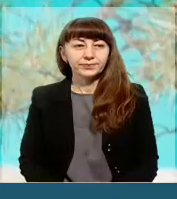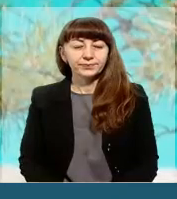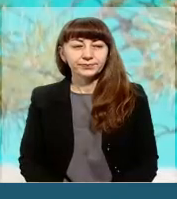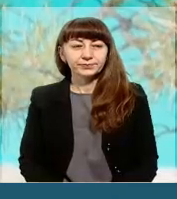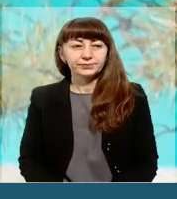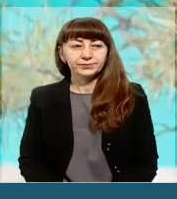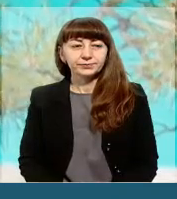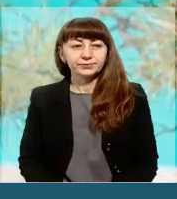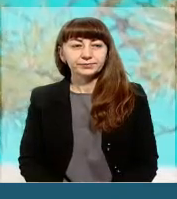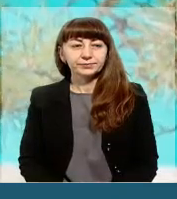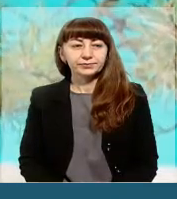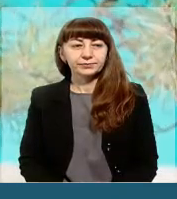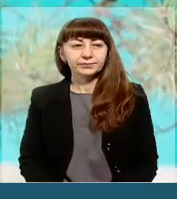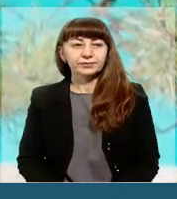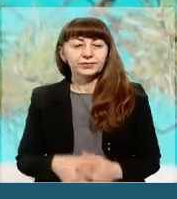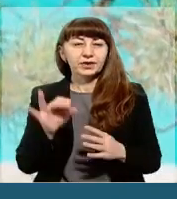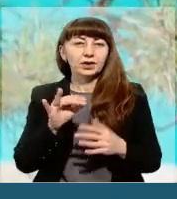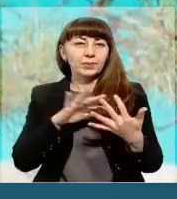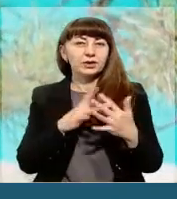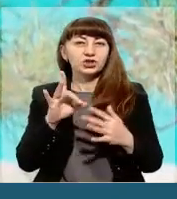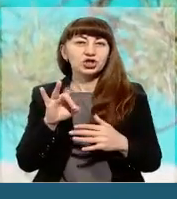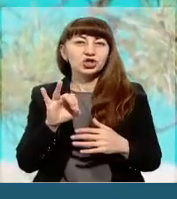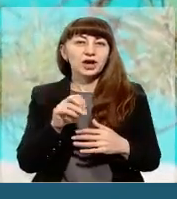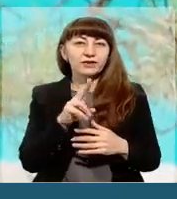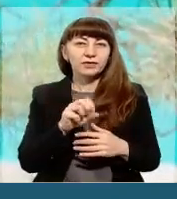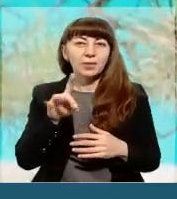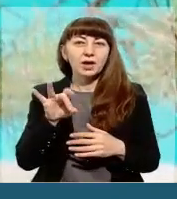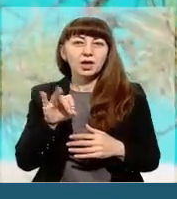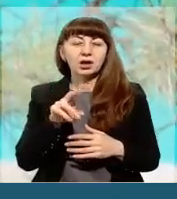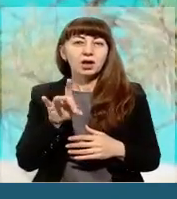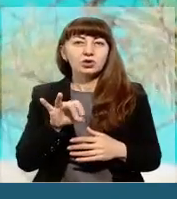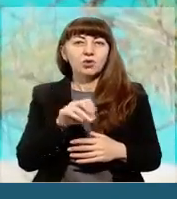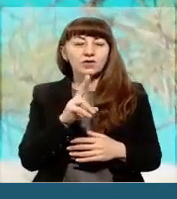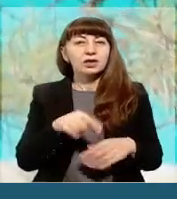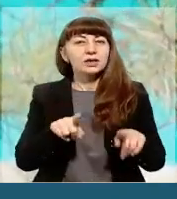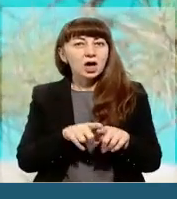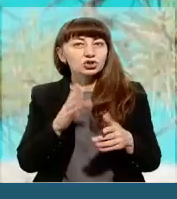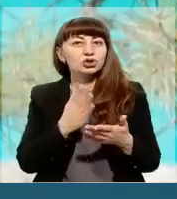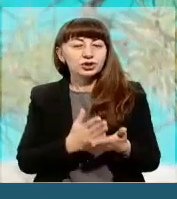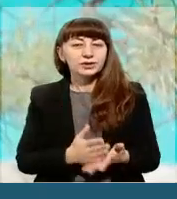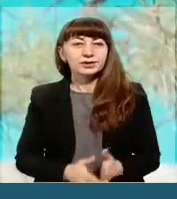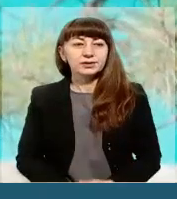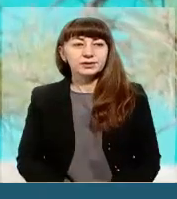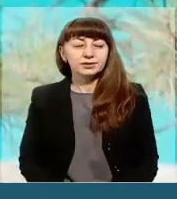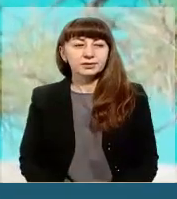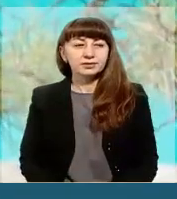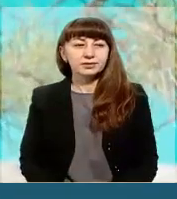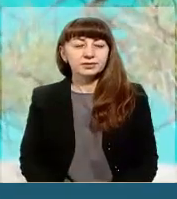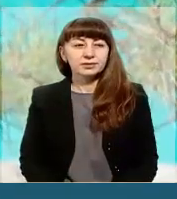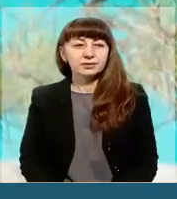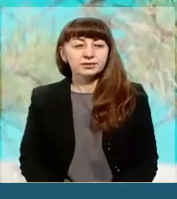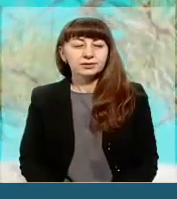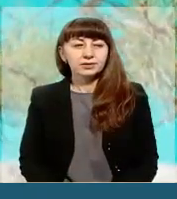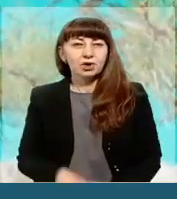села. И в Нечаевке, и в Малокановке также у нас есть общественные работники. Они тоже также этим занимаются, именно вот